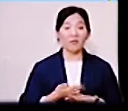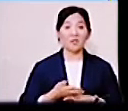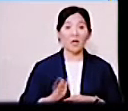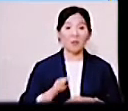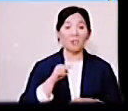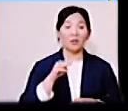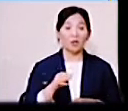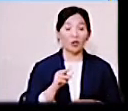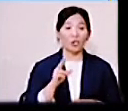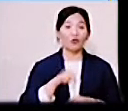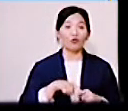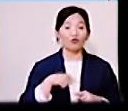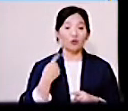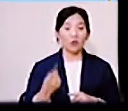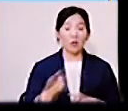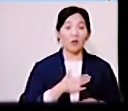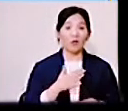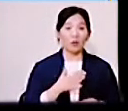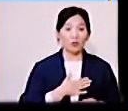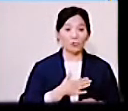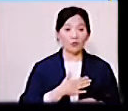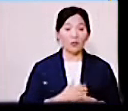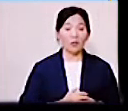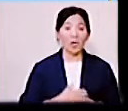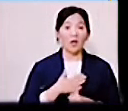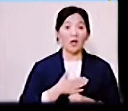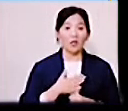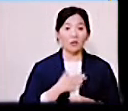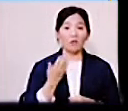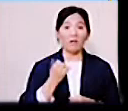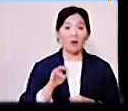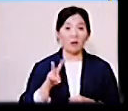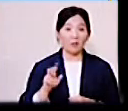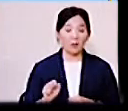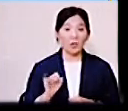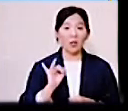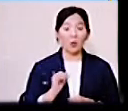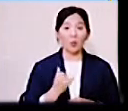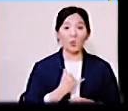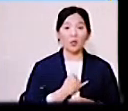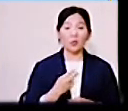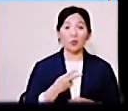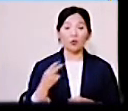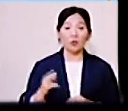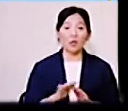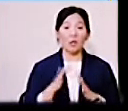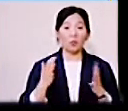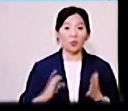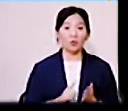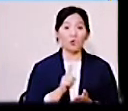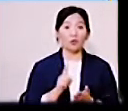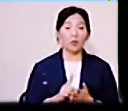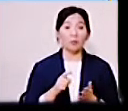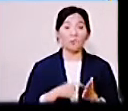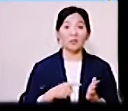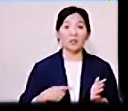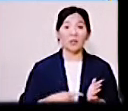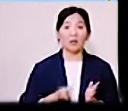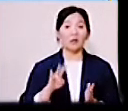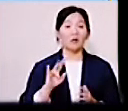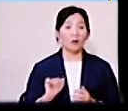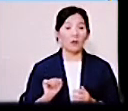t через объем нашего файла. И у нас получается, мы объем должны поделить